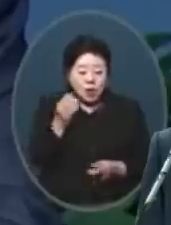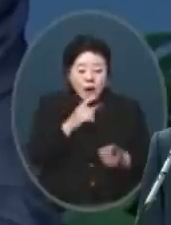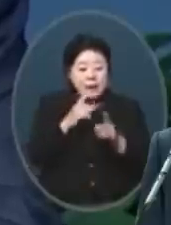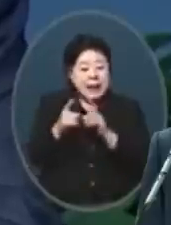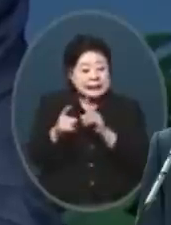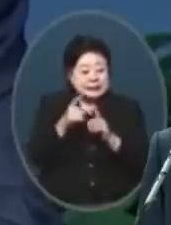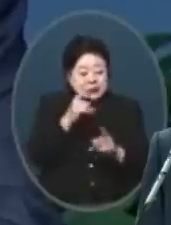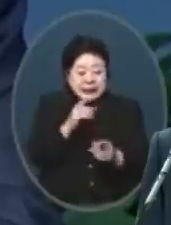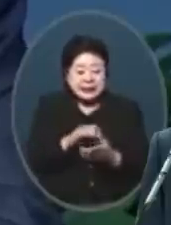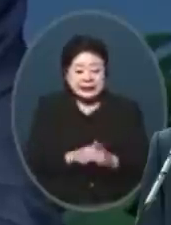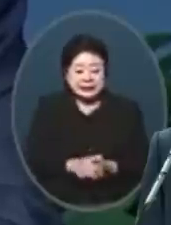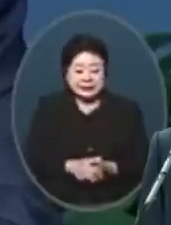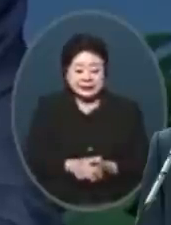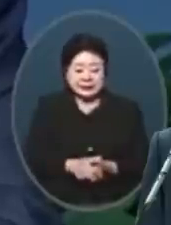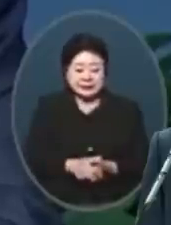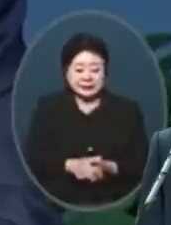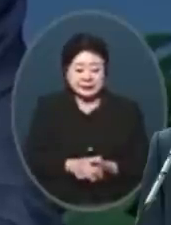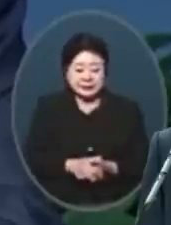말씀을